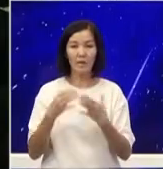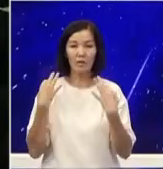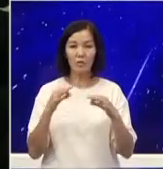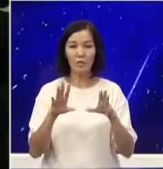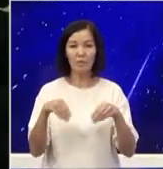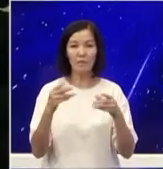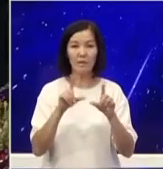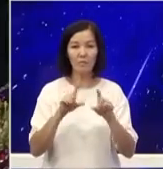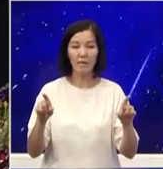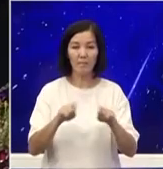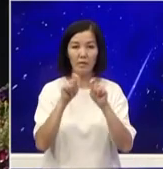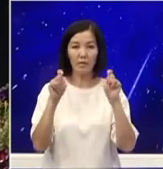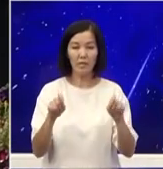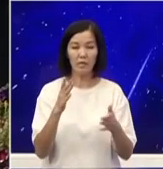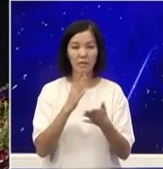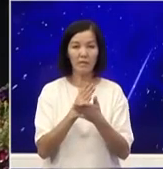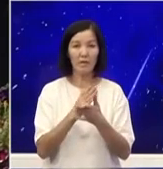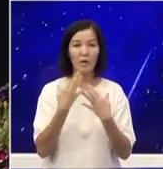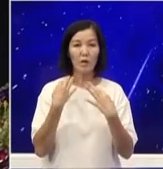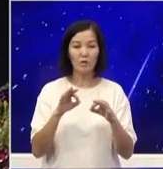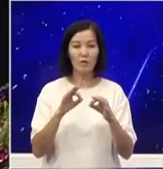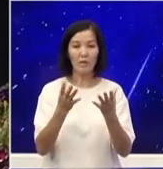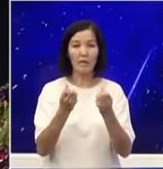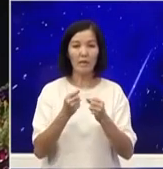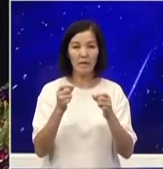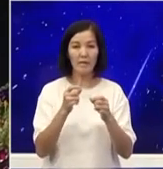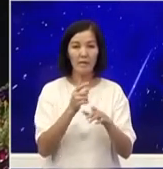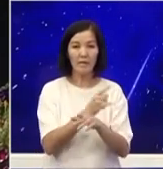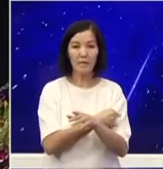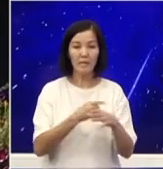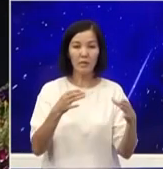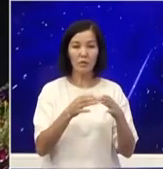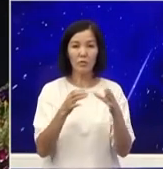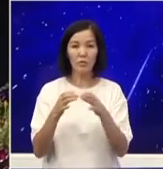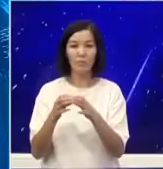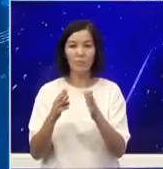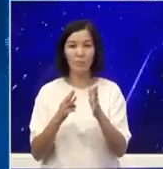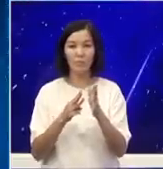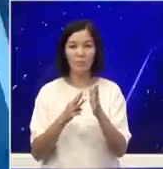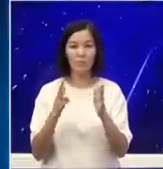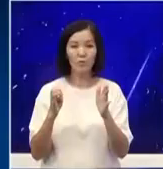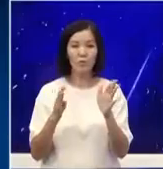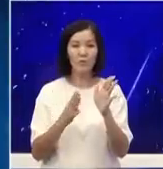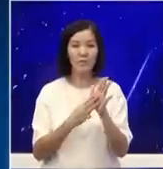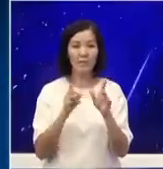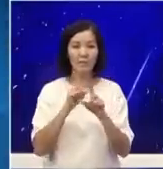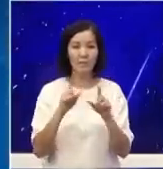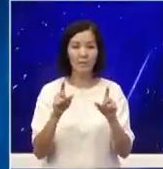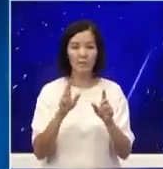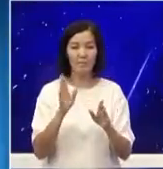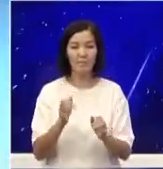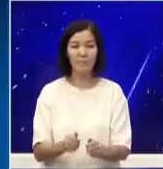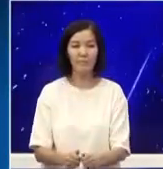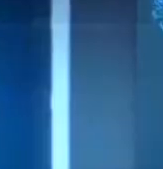балабақшаларға рұқсат беріледі. Рұқсат берілген балабақша бүгінгі күнде кезекші топтар істеп отырған 408 балабақша. Амина Құдайберген, Айдос Қалиев,